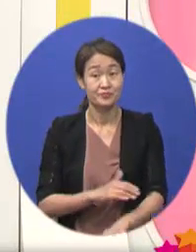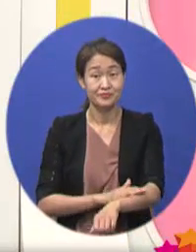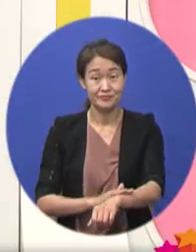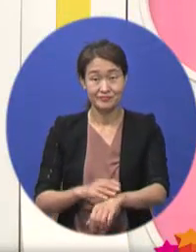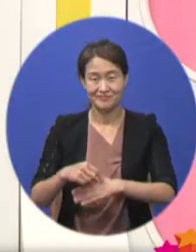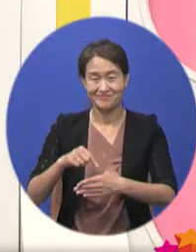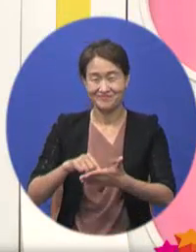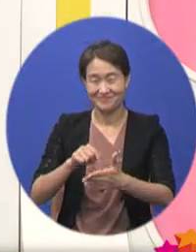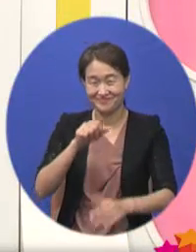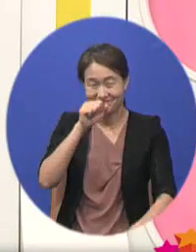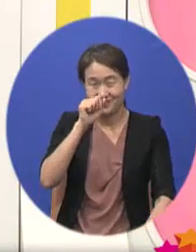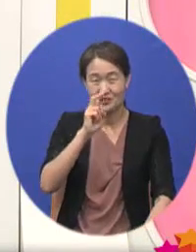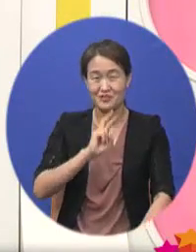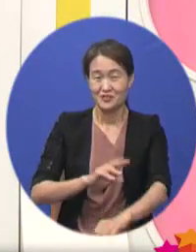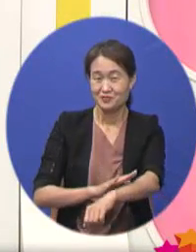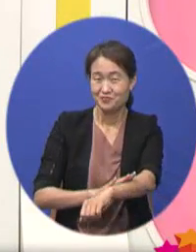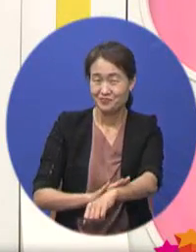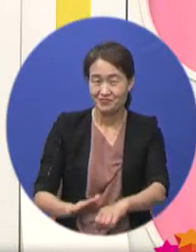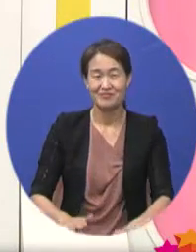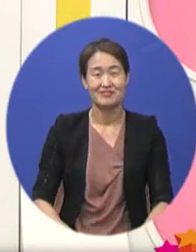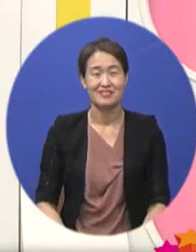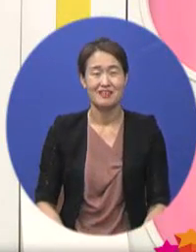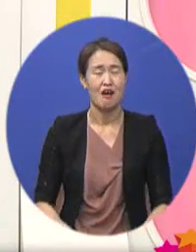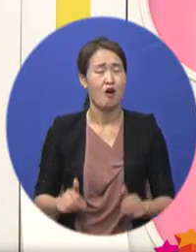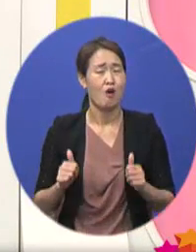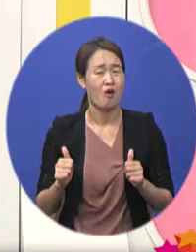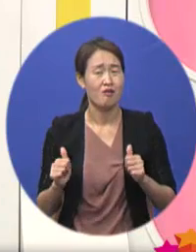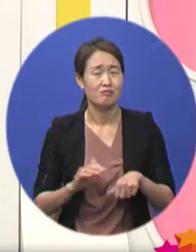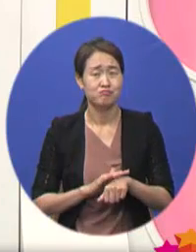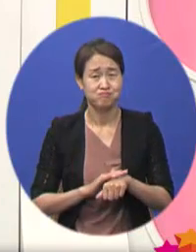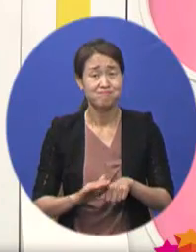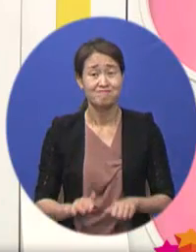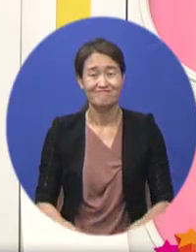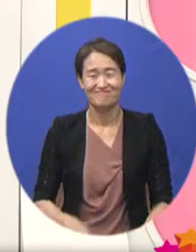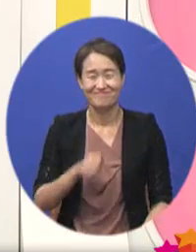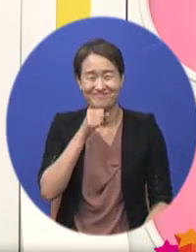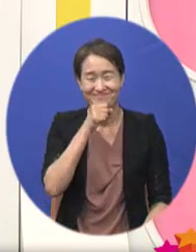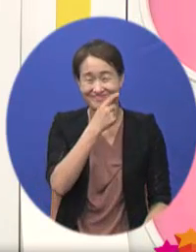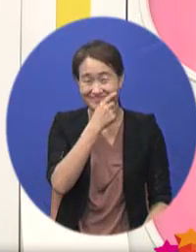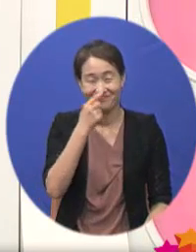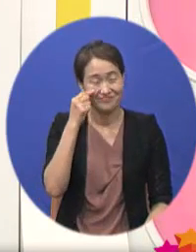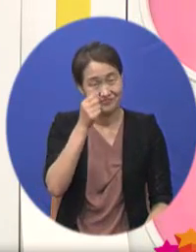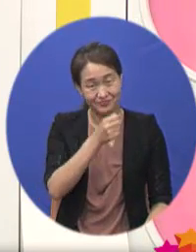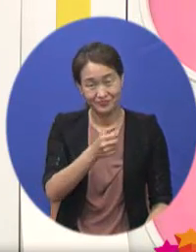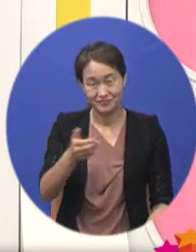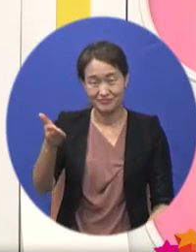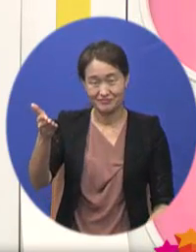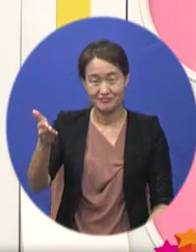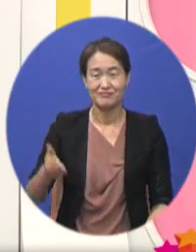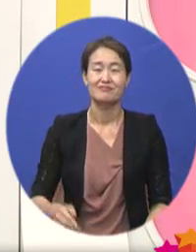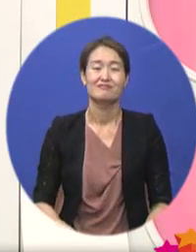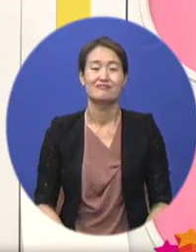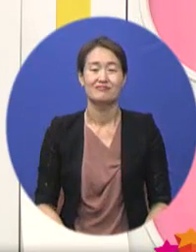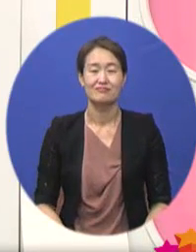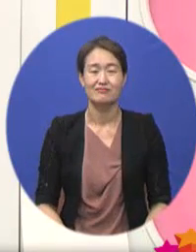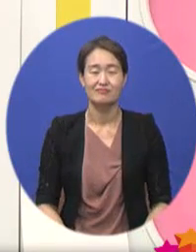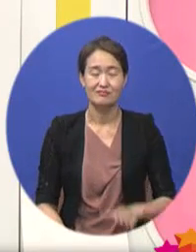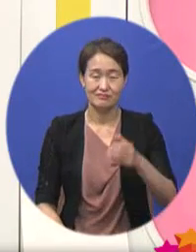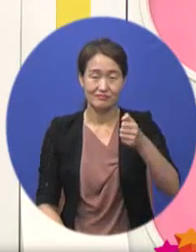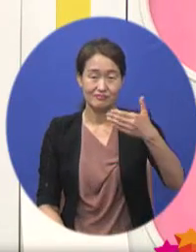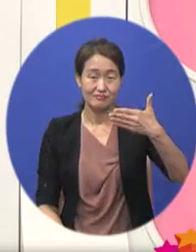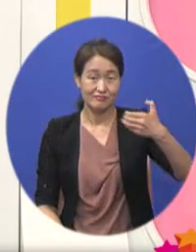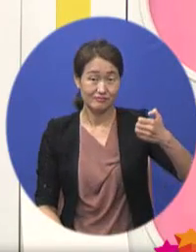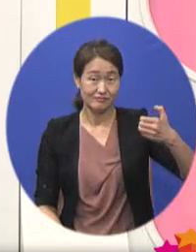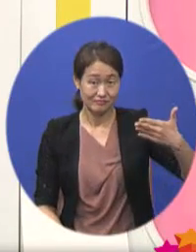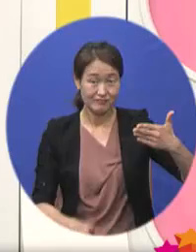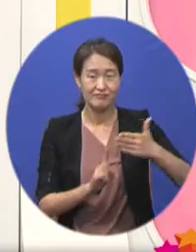시도 걷고 노래도 네. 잘하시고 네. 너무 잘해주셨어요. 자 점수 보죠. 네, 자 점수는요.